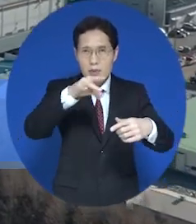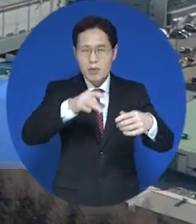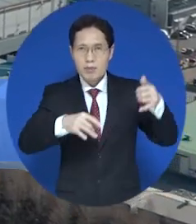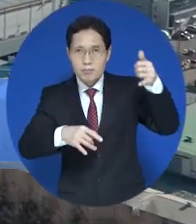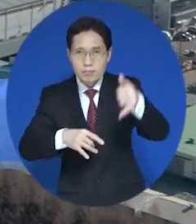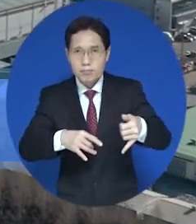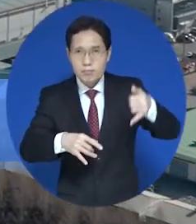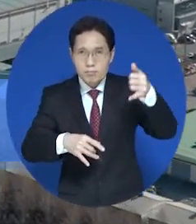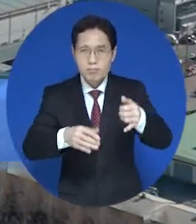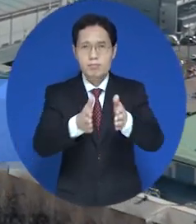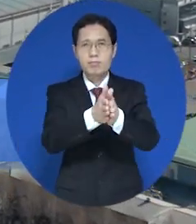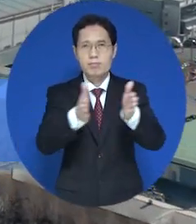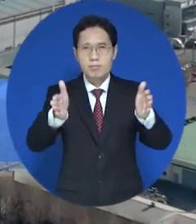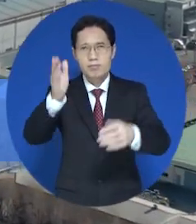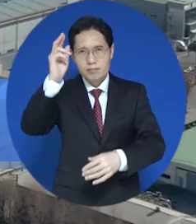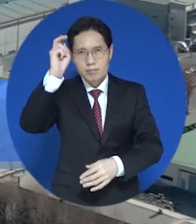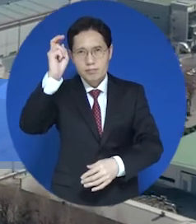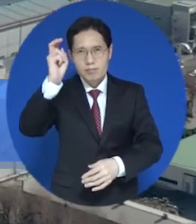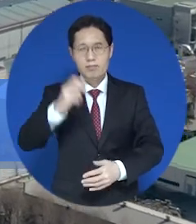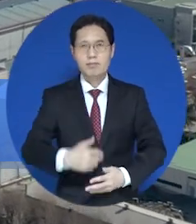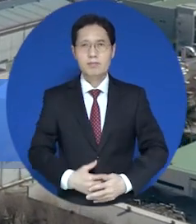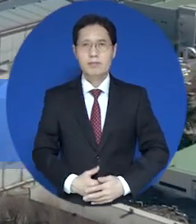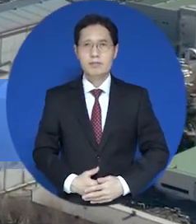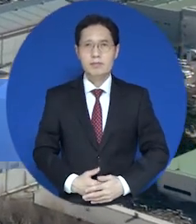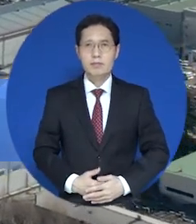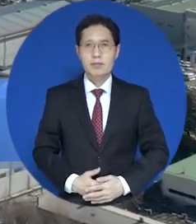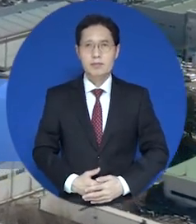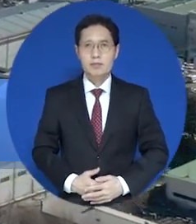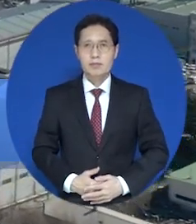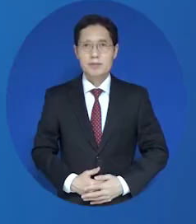착공이 가능할 것으로 전망됩니다.